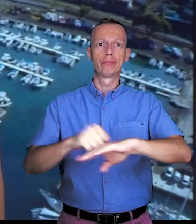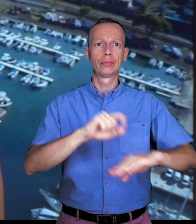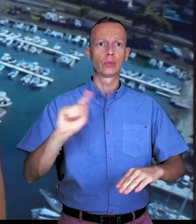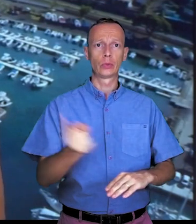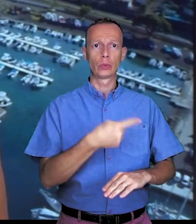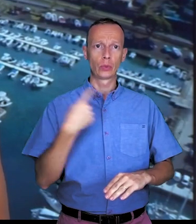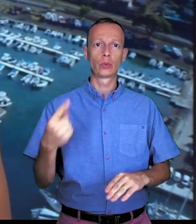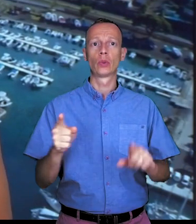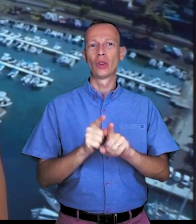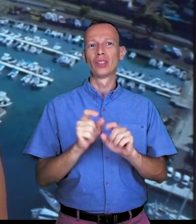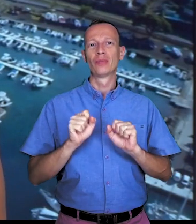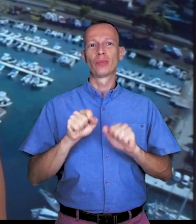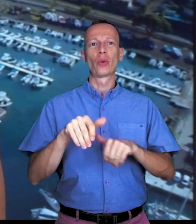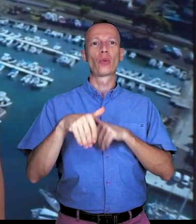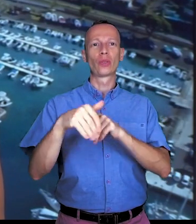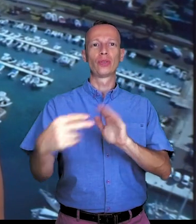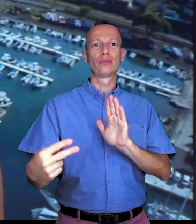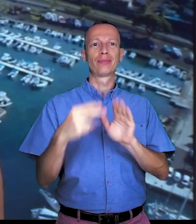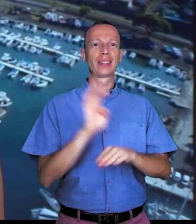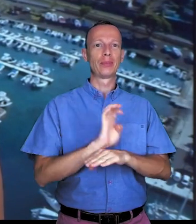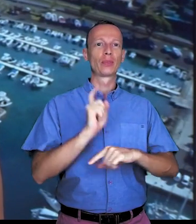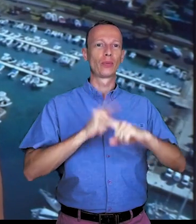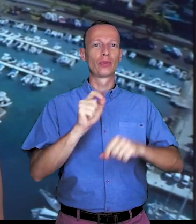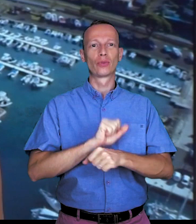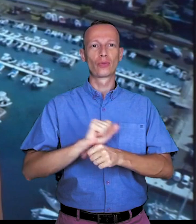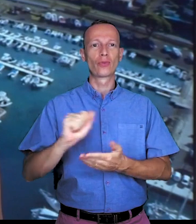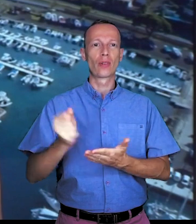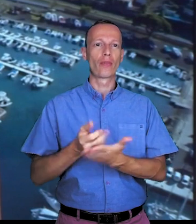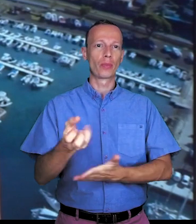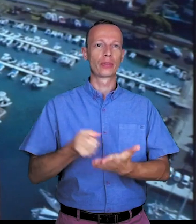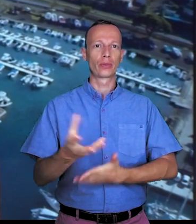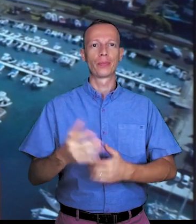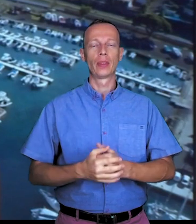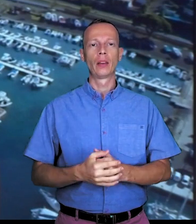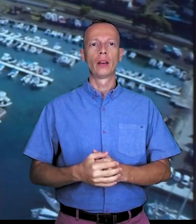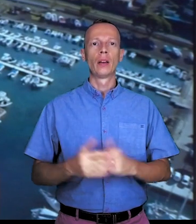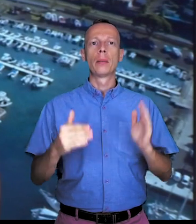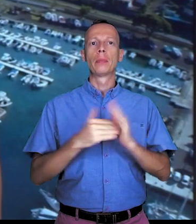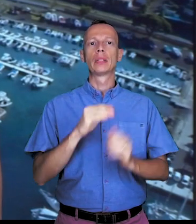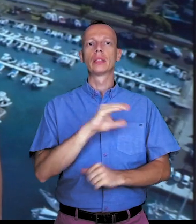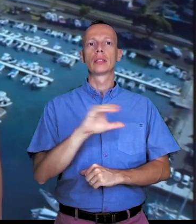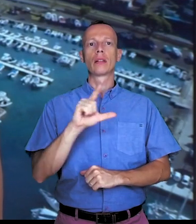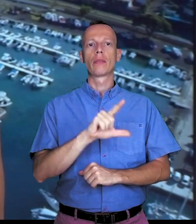vous êtes à table, on vous souhaite un très bon appétit à tous, tout en regardant Farima Hui et votre journal, bien sûr.